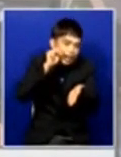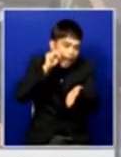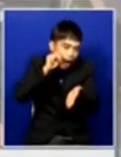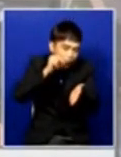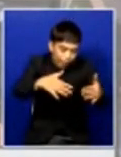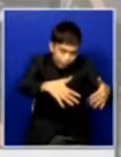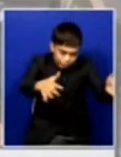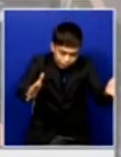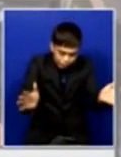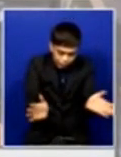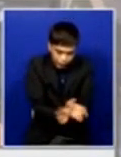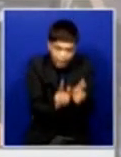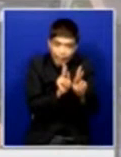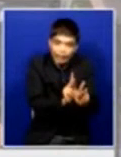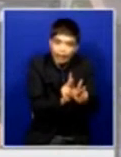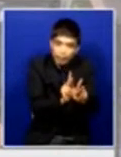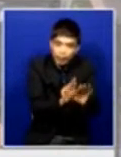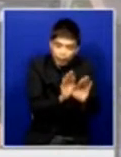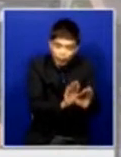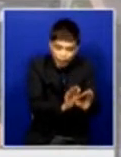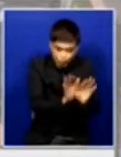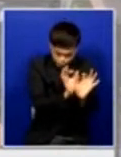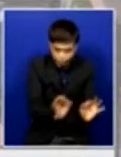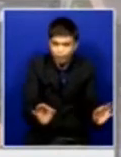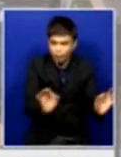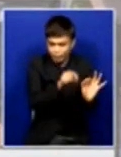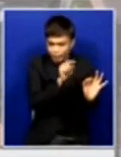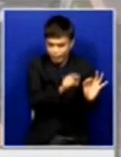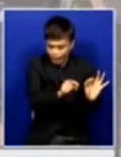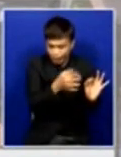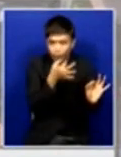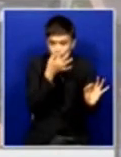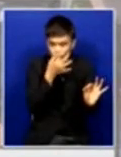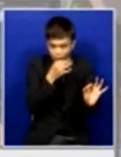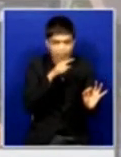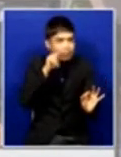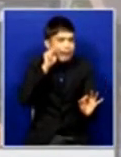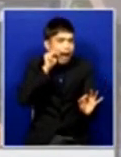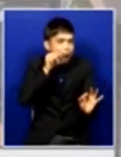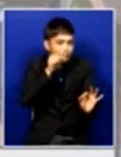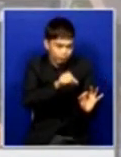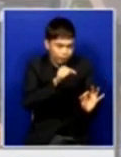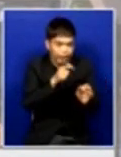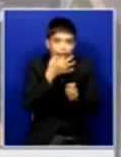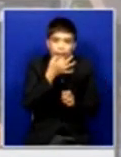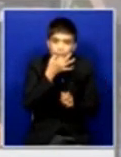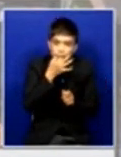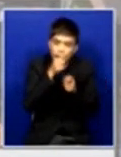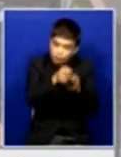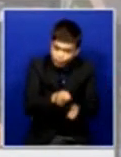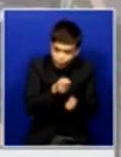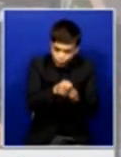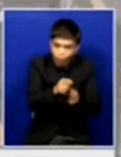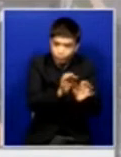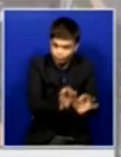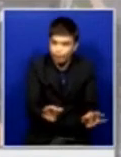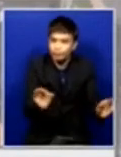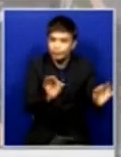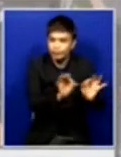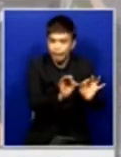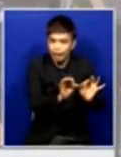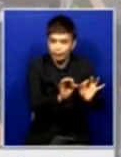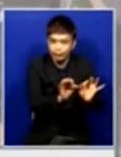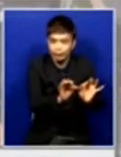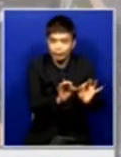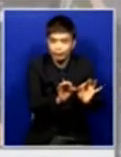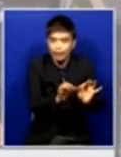แหล่งน้ำนั้นคือหัวใจสำคัญในการสร้างอาชีพและเพิ่มมูลค่าเพิ่มให้กับพี่น้องเกษตรกรในการทำ